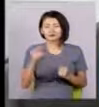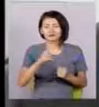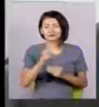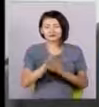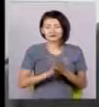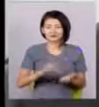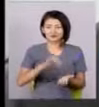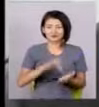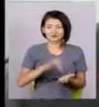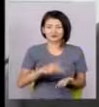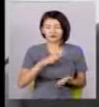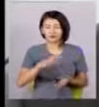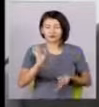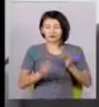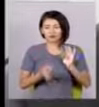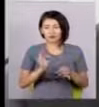келдік. Жаңағы